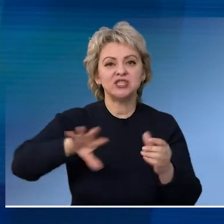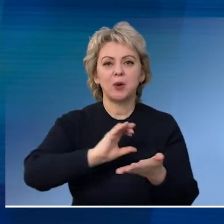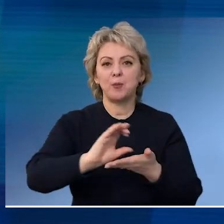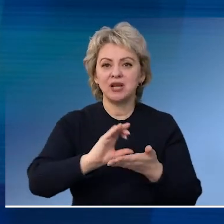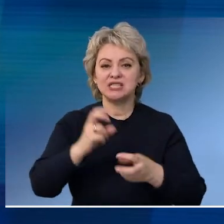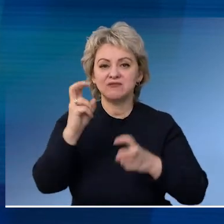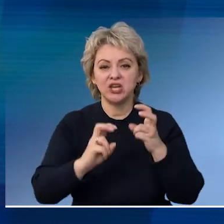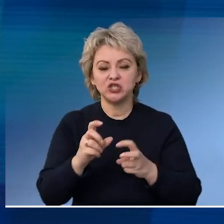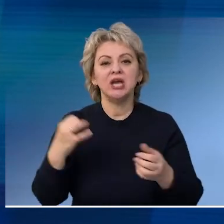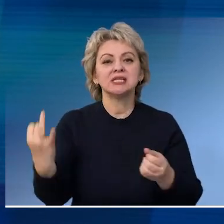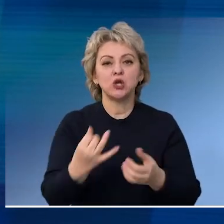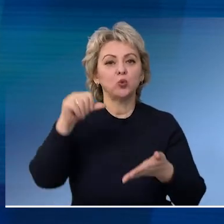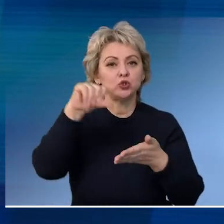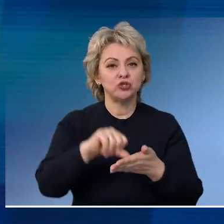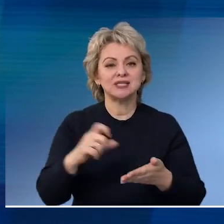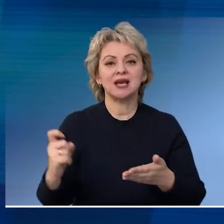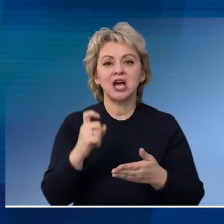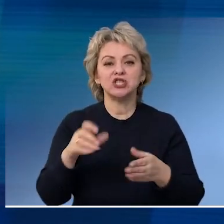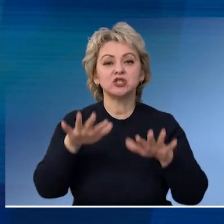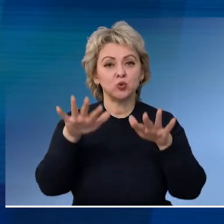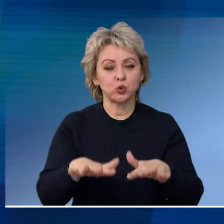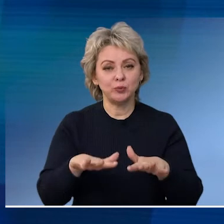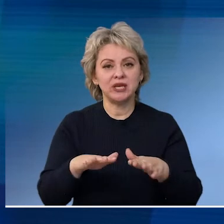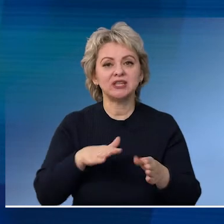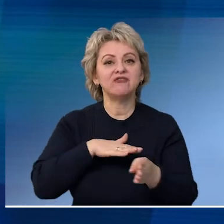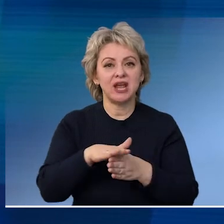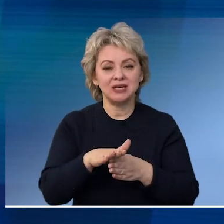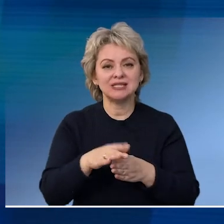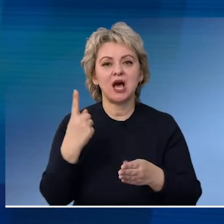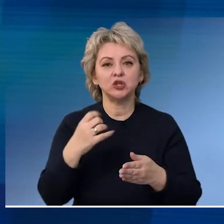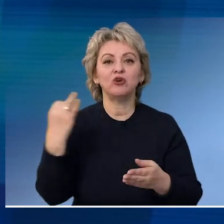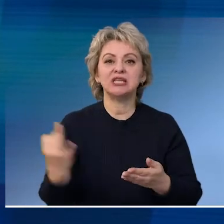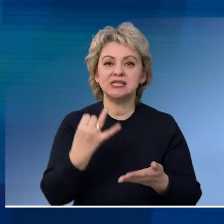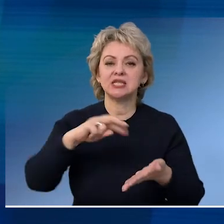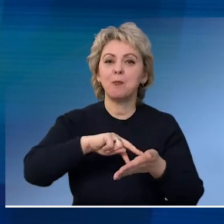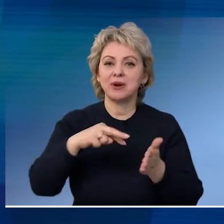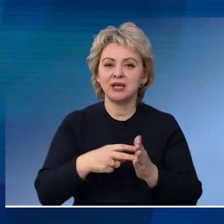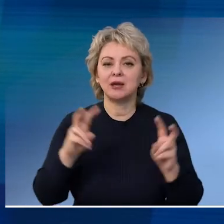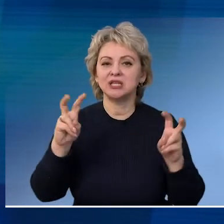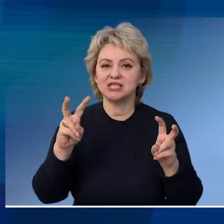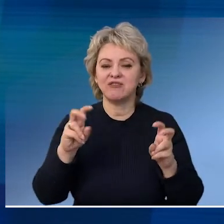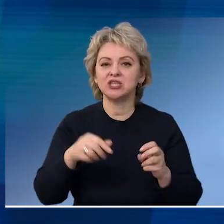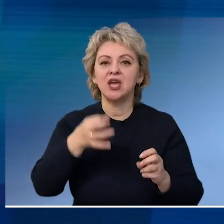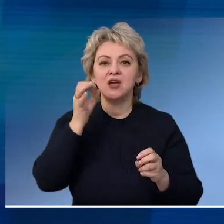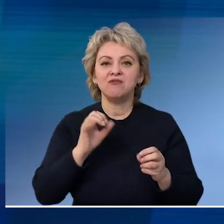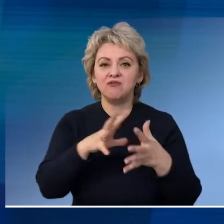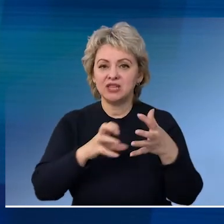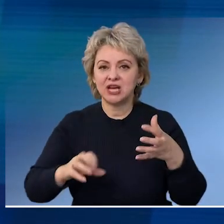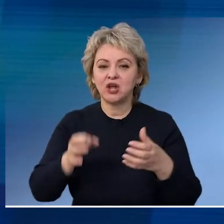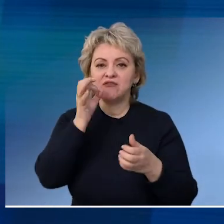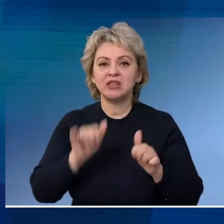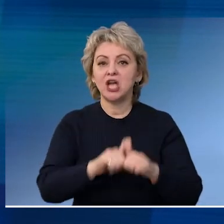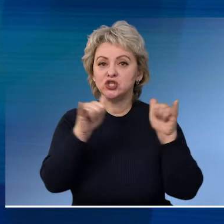всех производителей, заинтересованных участников и хозяйствующих субъектов в реализации одного интересного проекта под названием